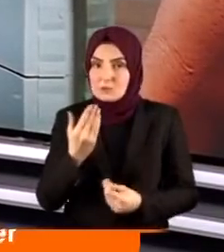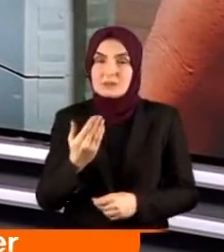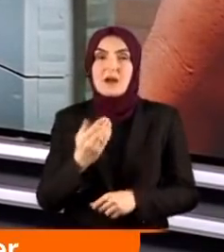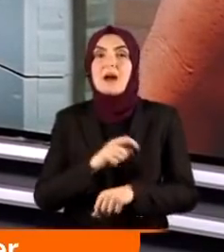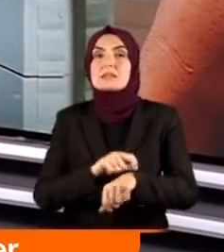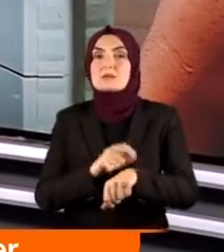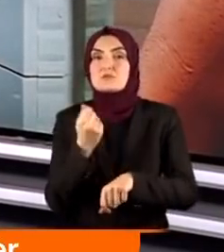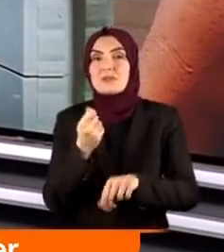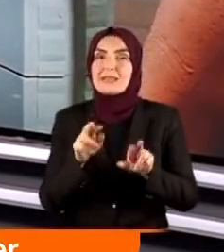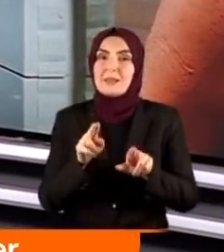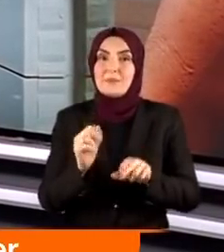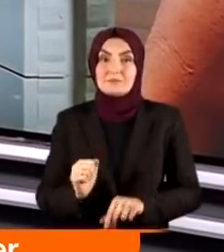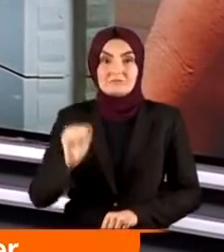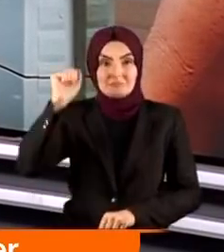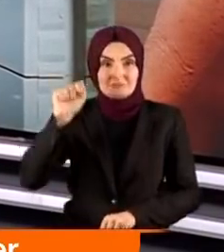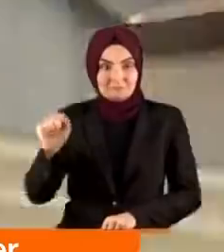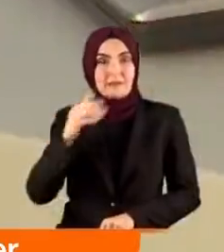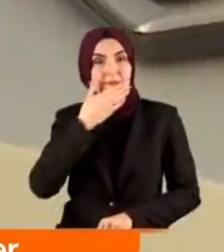memur maaşlarında da olacak.